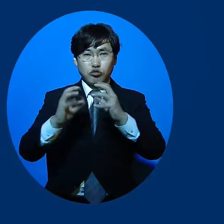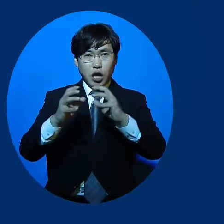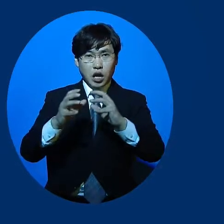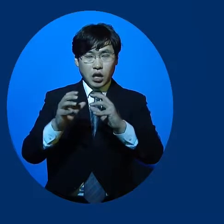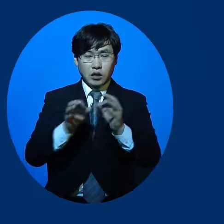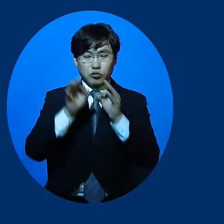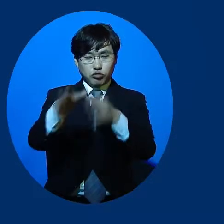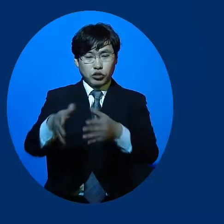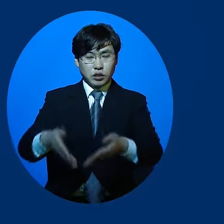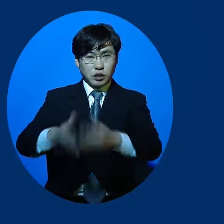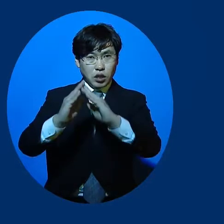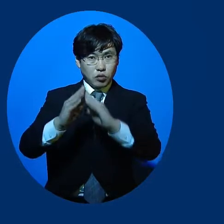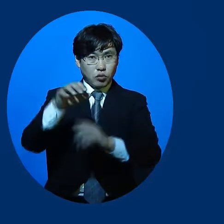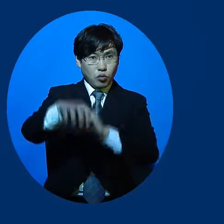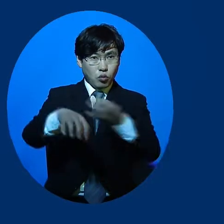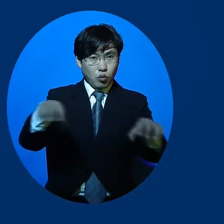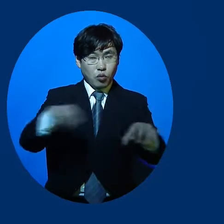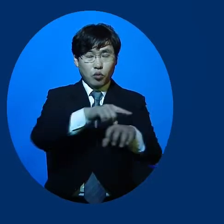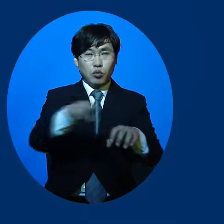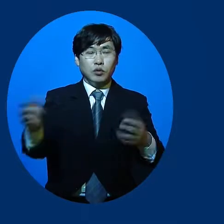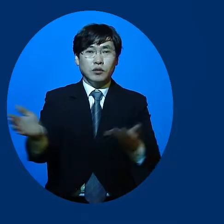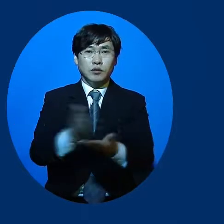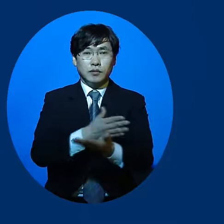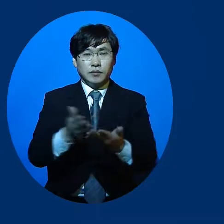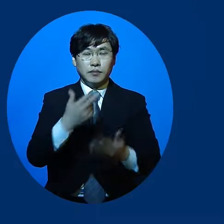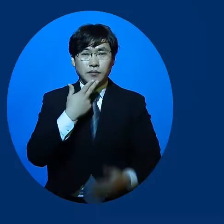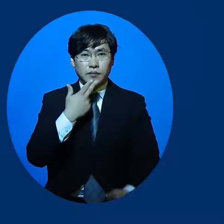운영되는 장애인 전용 체육 시설은